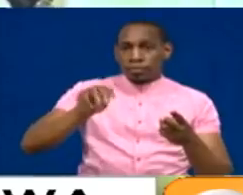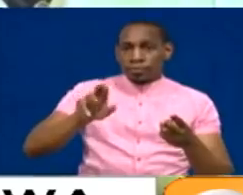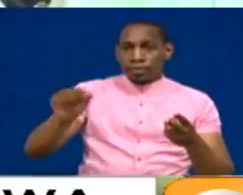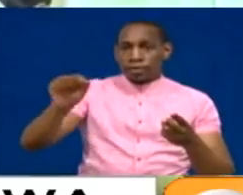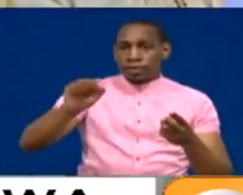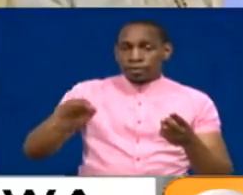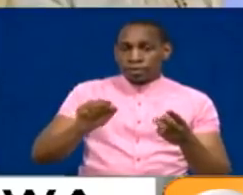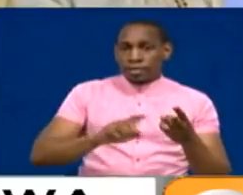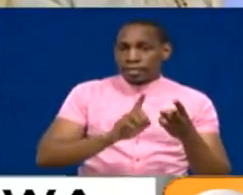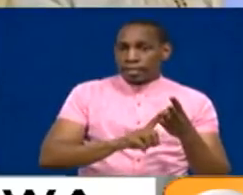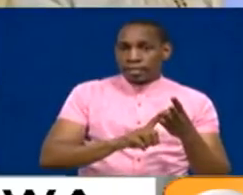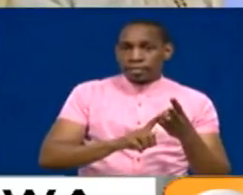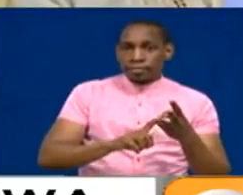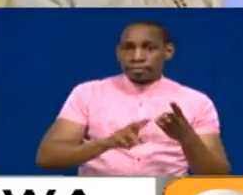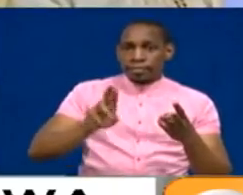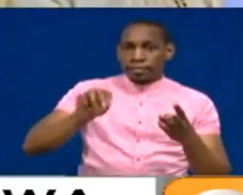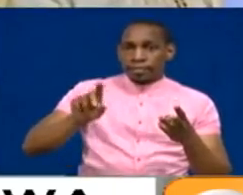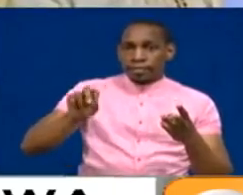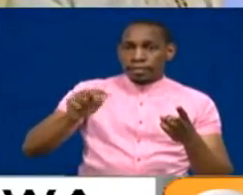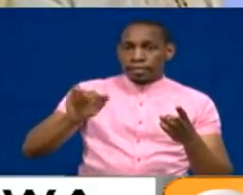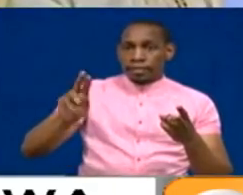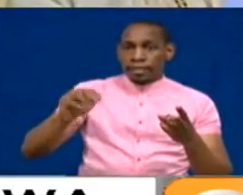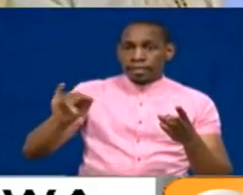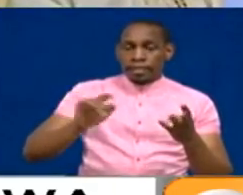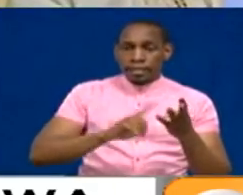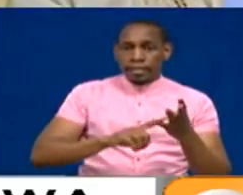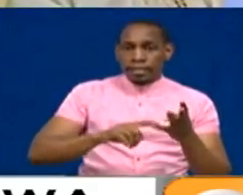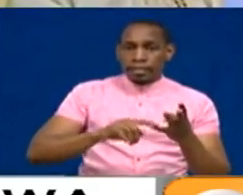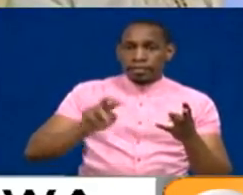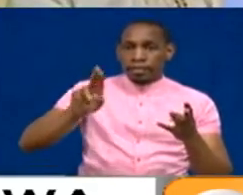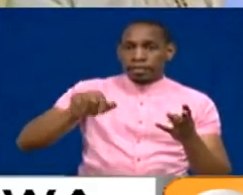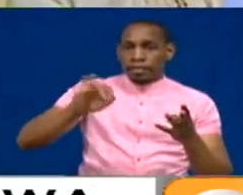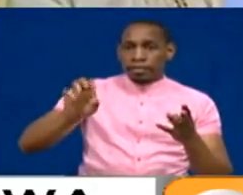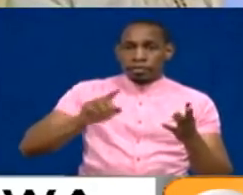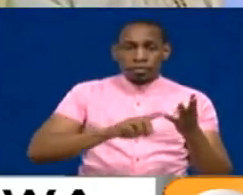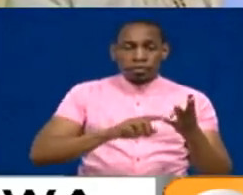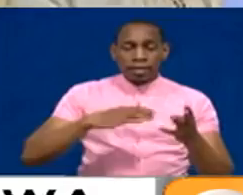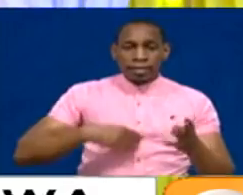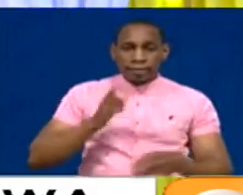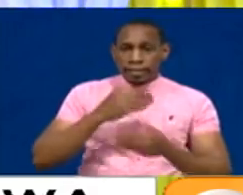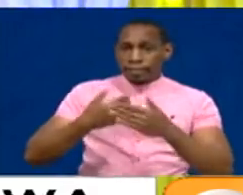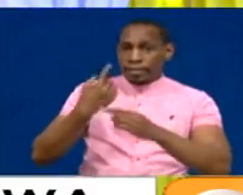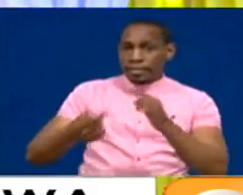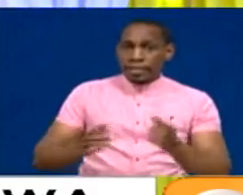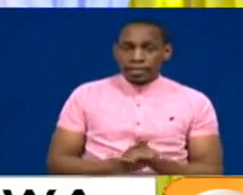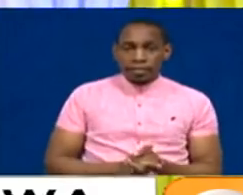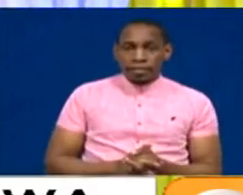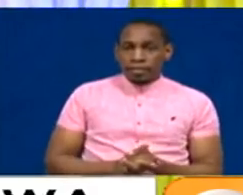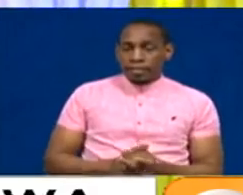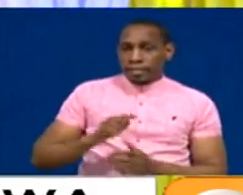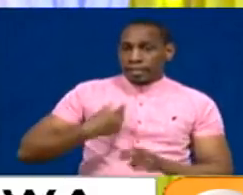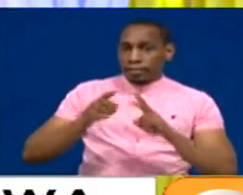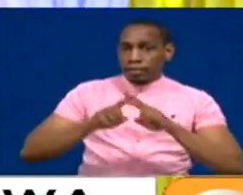Morris Cardinal Otunga, Ndingi Mwana Nzeki, na John Cardinal Njue aliyestaafu mwaka jana. I was just